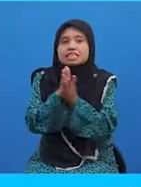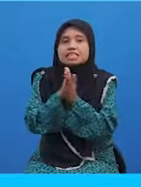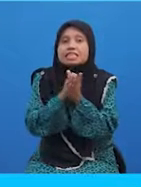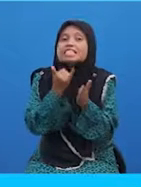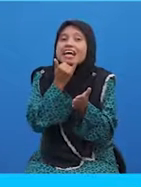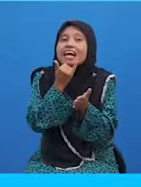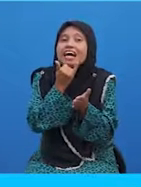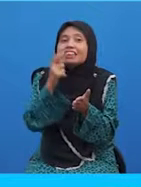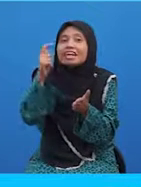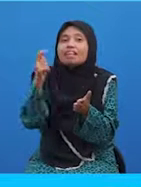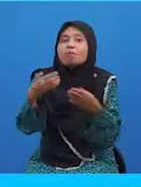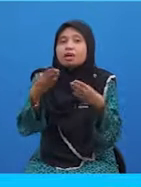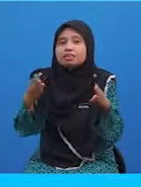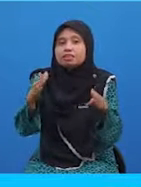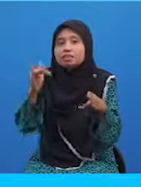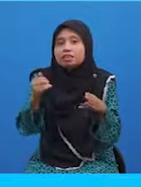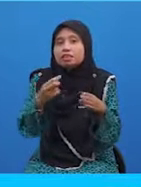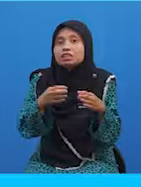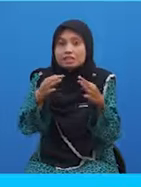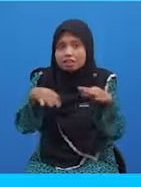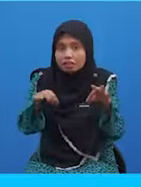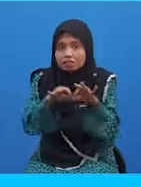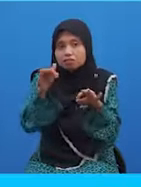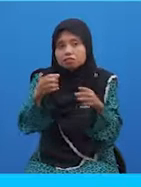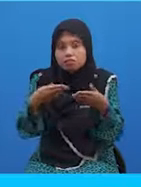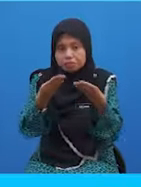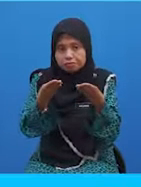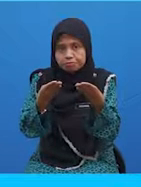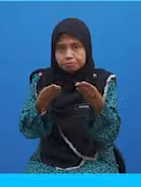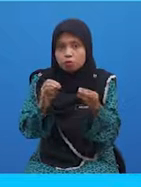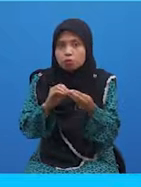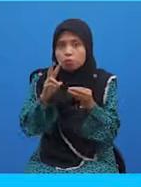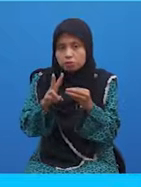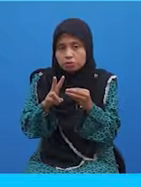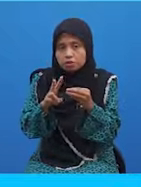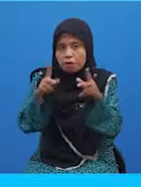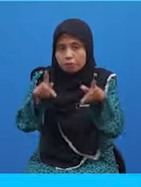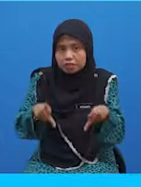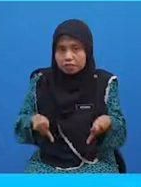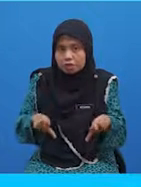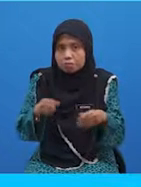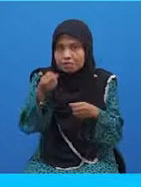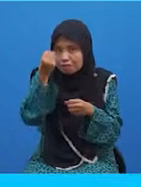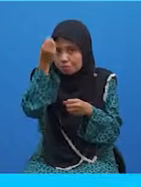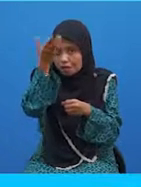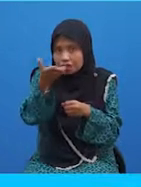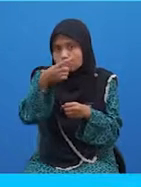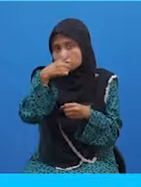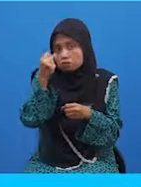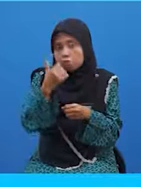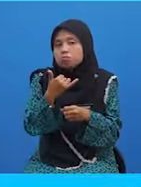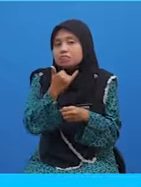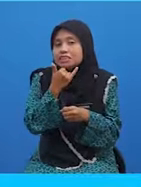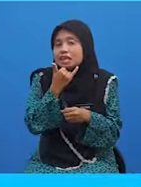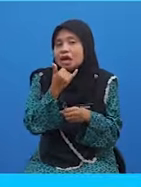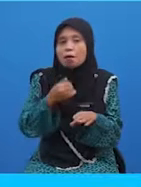bahasa dalam petikan yang diberikan. Kedua, pelajar perlu menyatakan sebab kesalahan